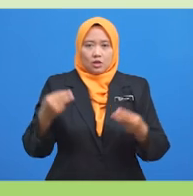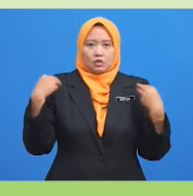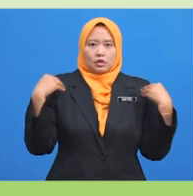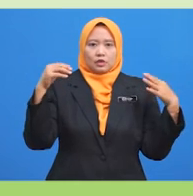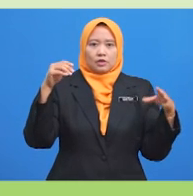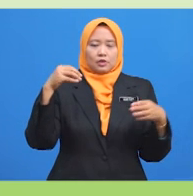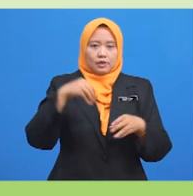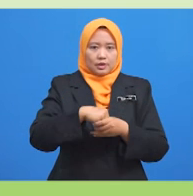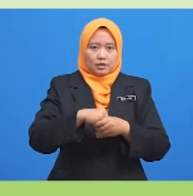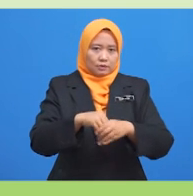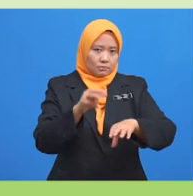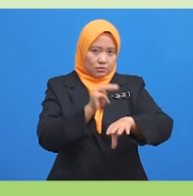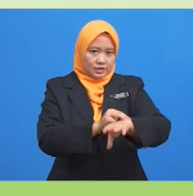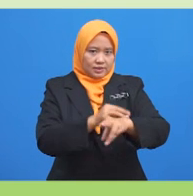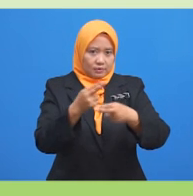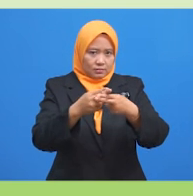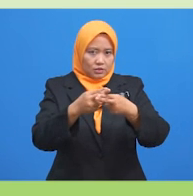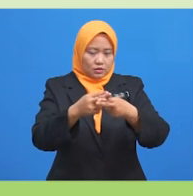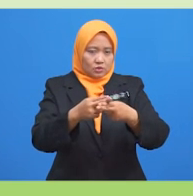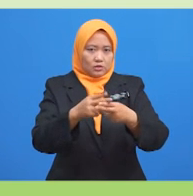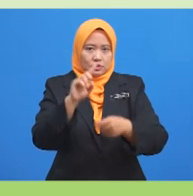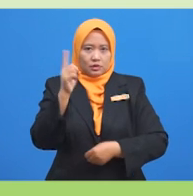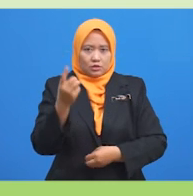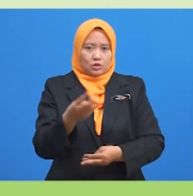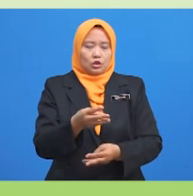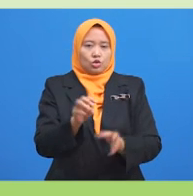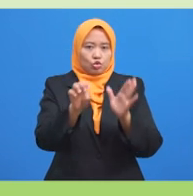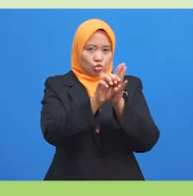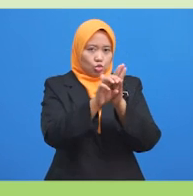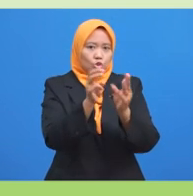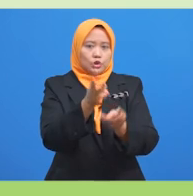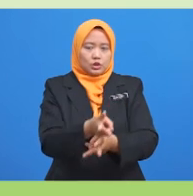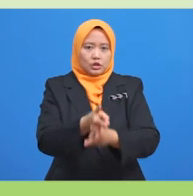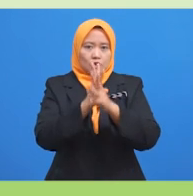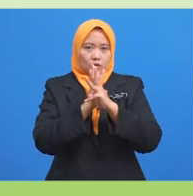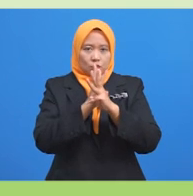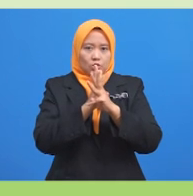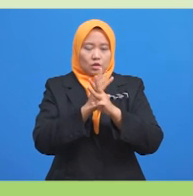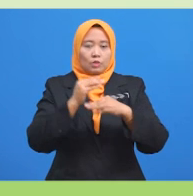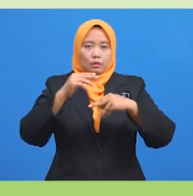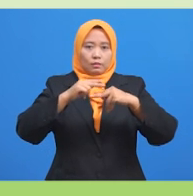sahaja. Contohnya ialah sewa bangunan dan insurans kebakaran.